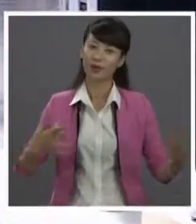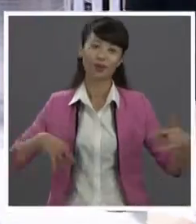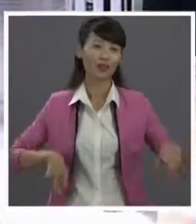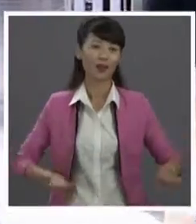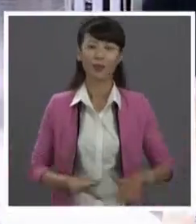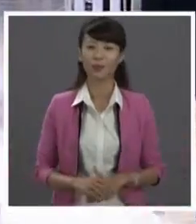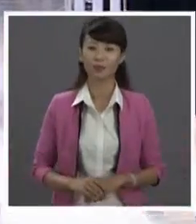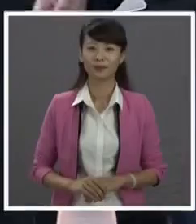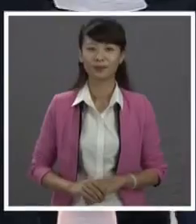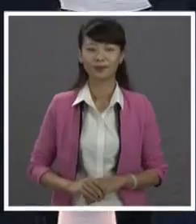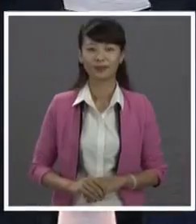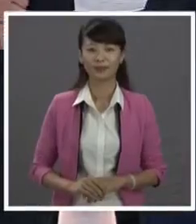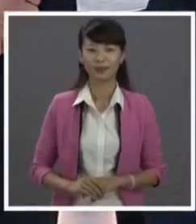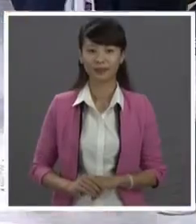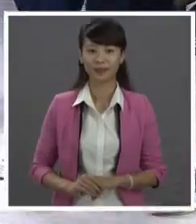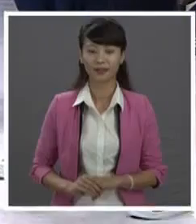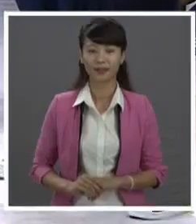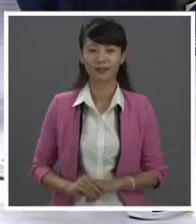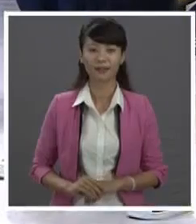的名字这么帅啊？ 对啊。